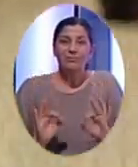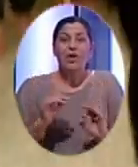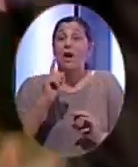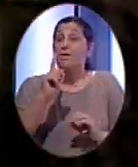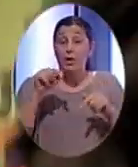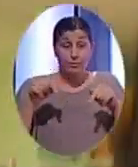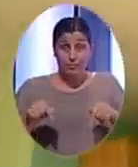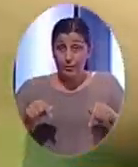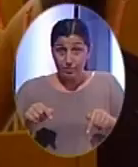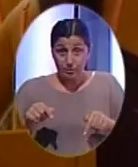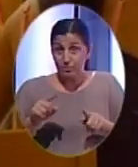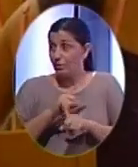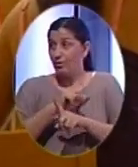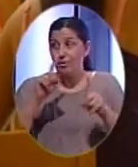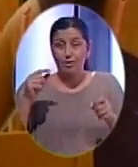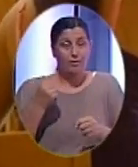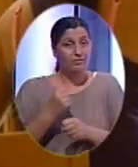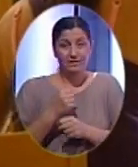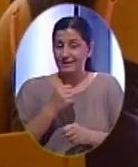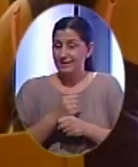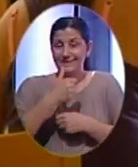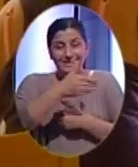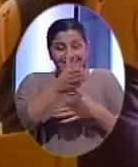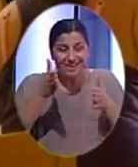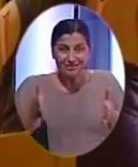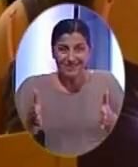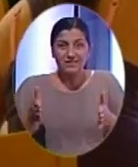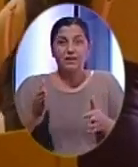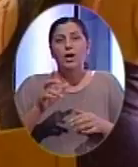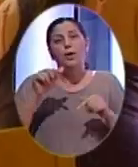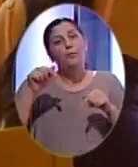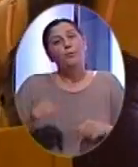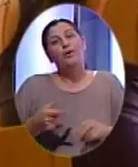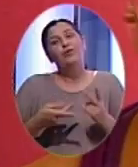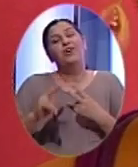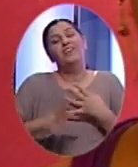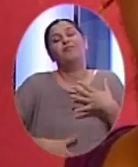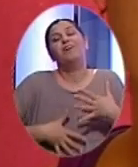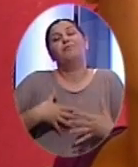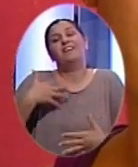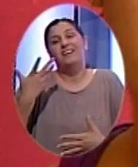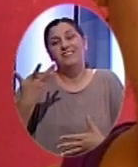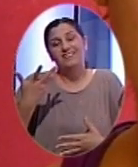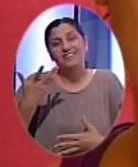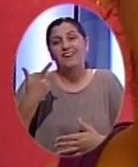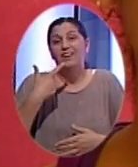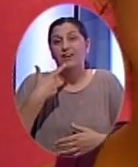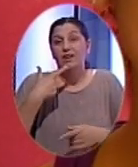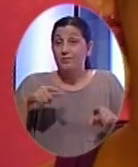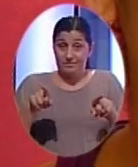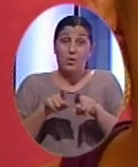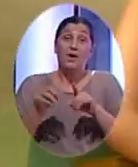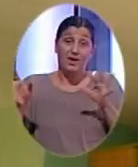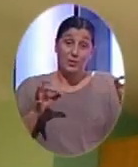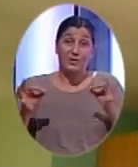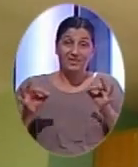אבל פה לא עובדים עם תבניות, פה זה יותר מה שבא מהבטן. וכנ"ל